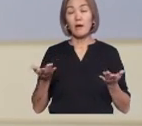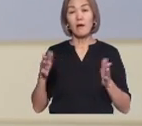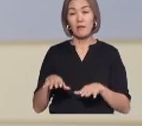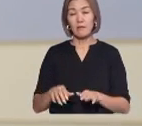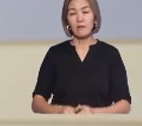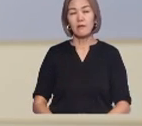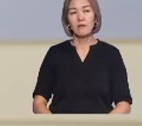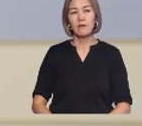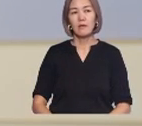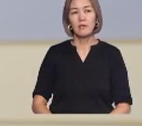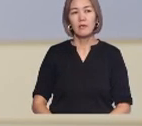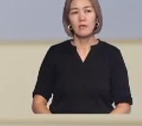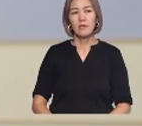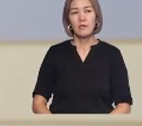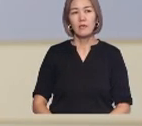қалды.